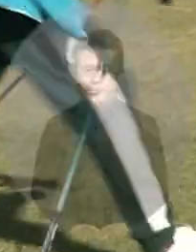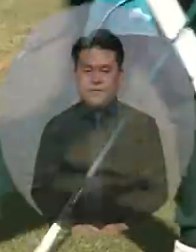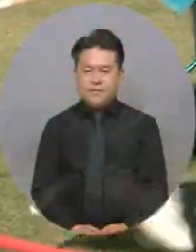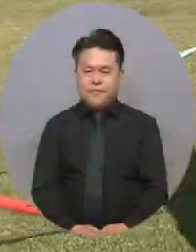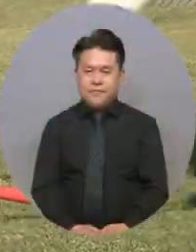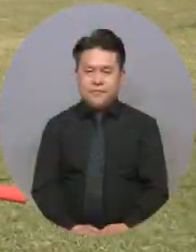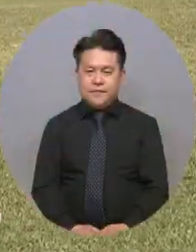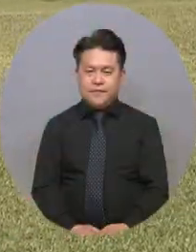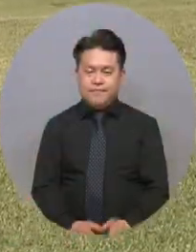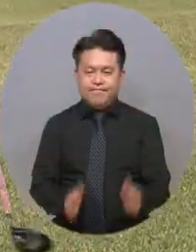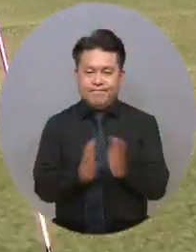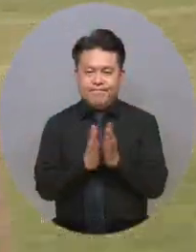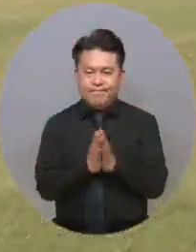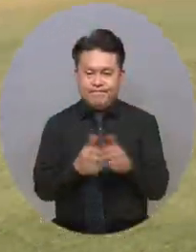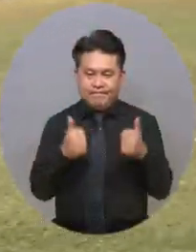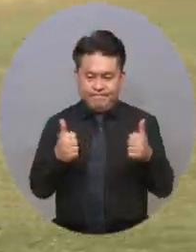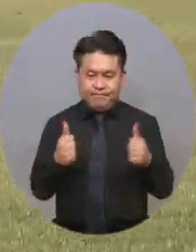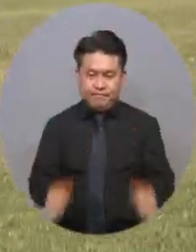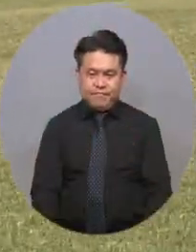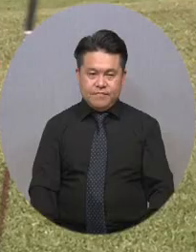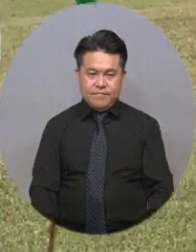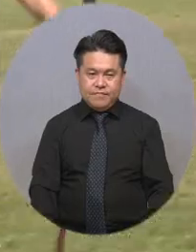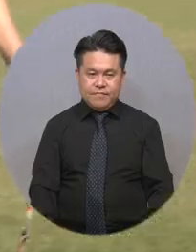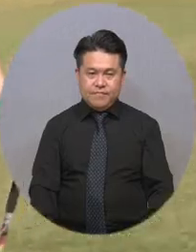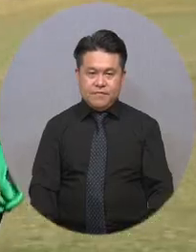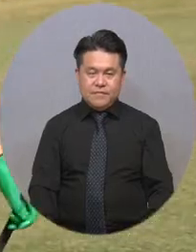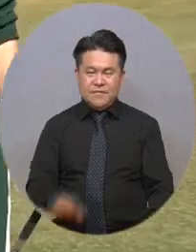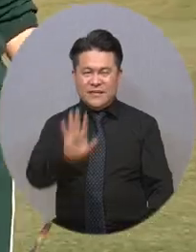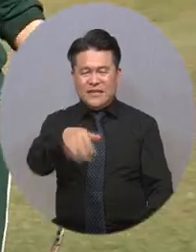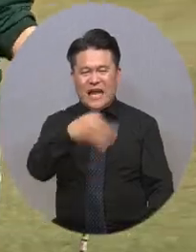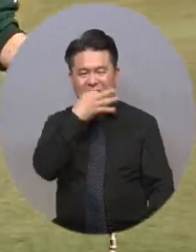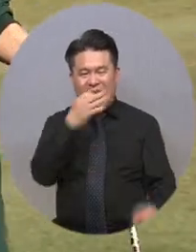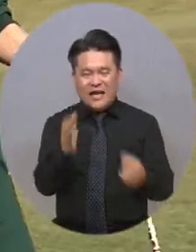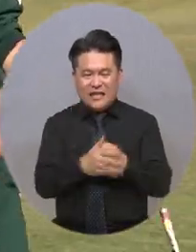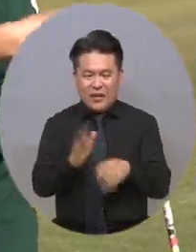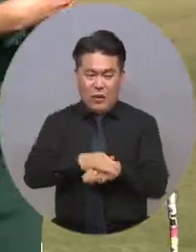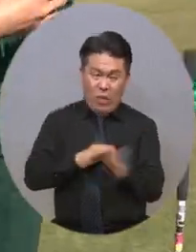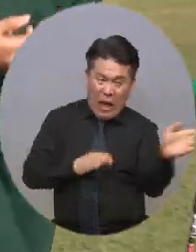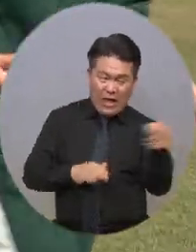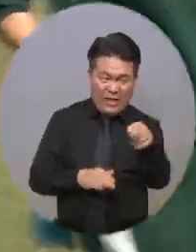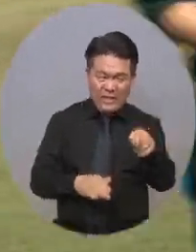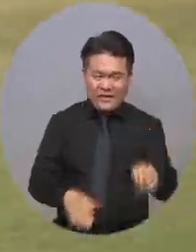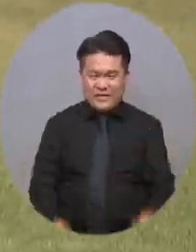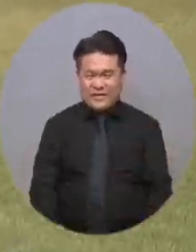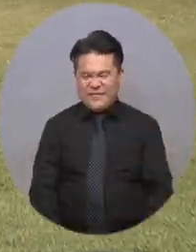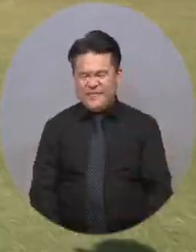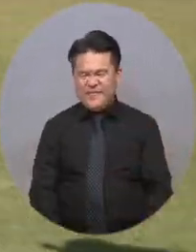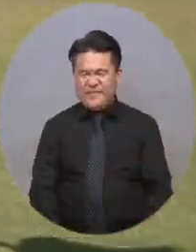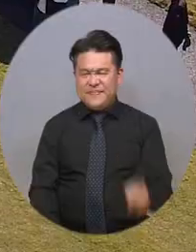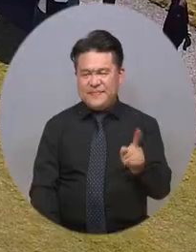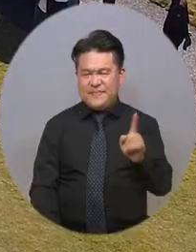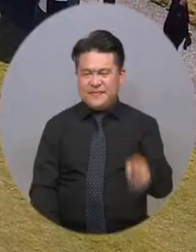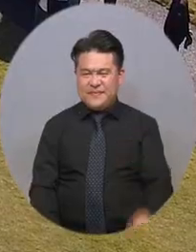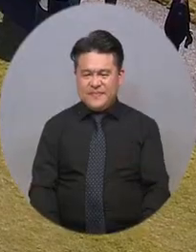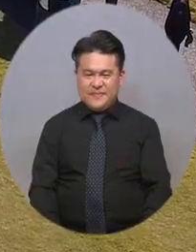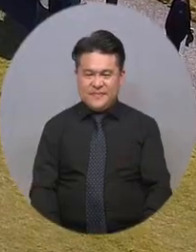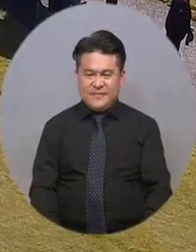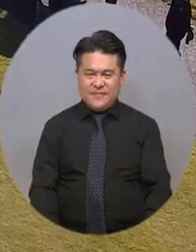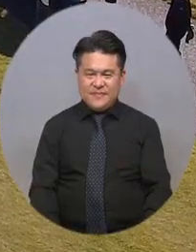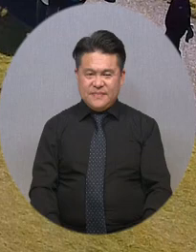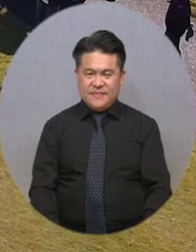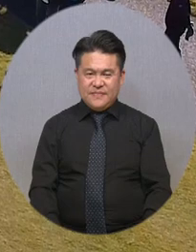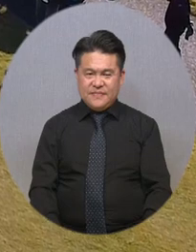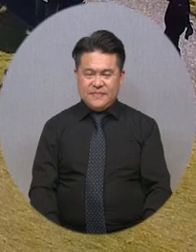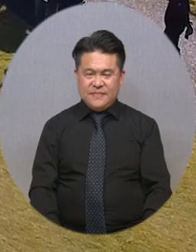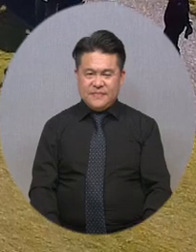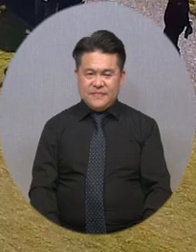자, 잘 쳤어요. 다들 욕심 부리고 왼쪽으로 빠졌죠? 아니, 우리, 완전 진짜.